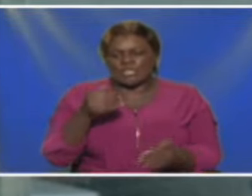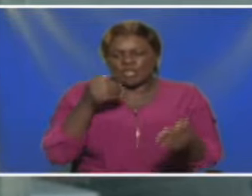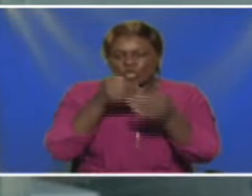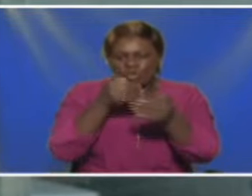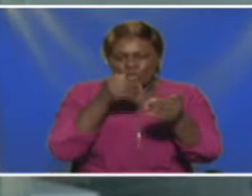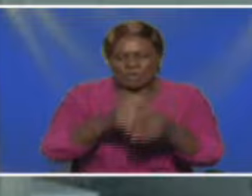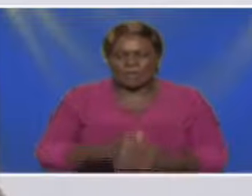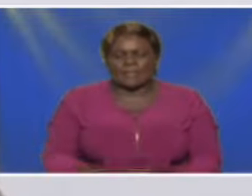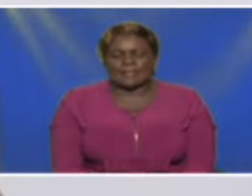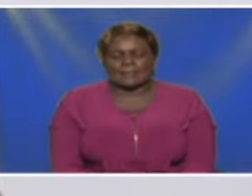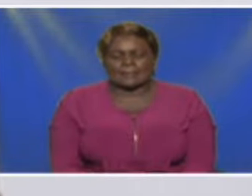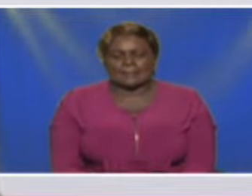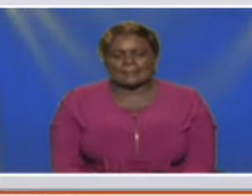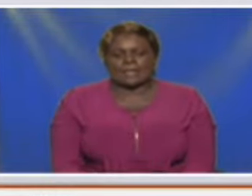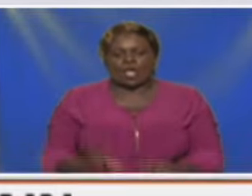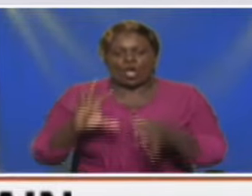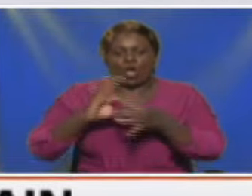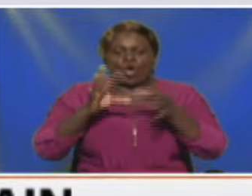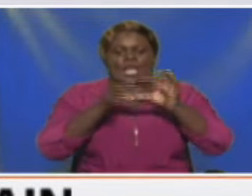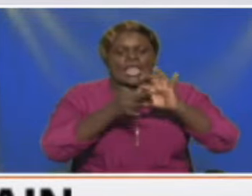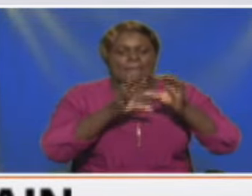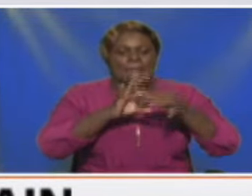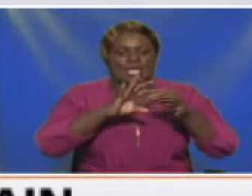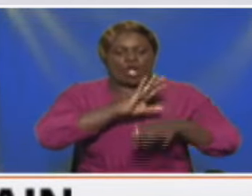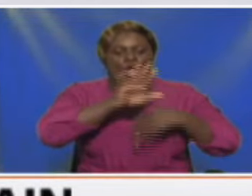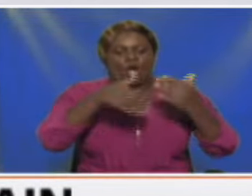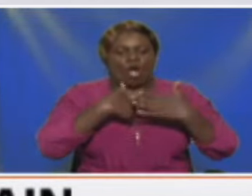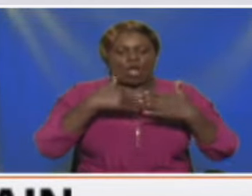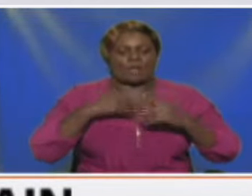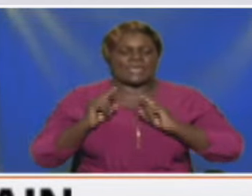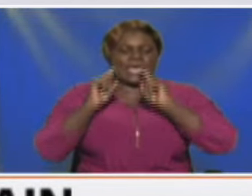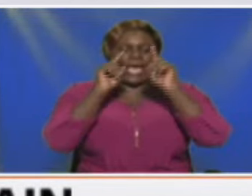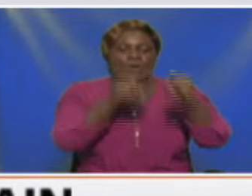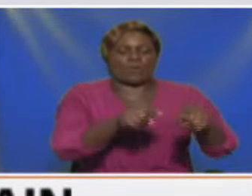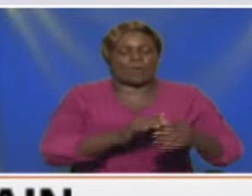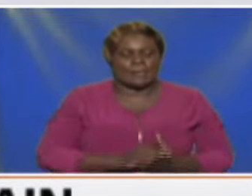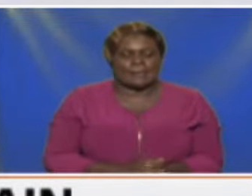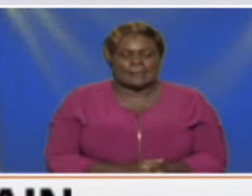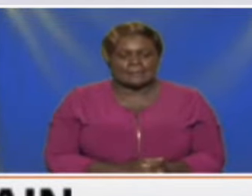away distance. The Olympics zote nimeenda